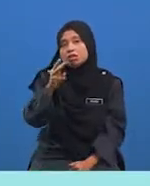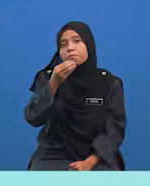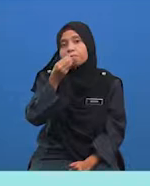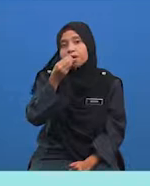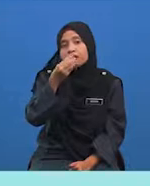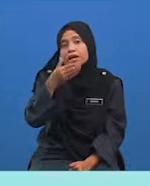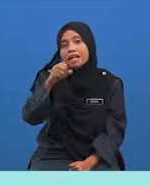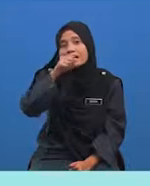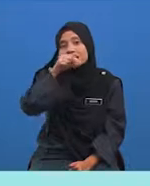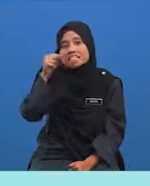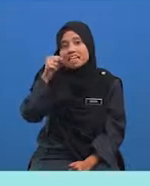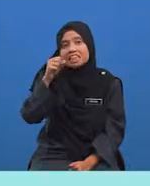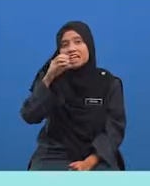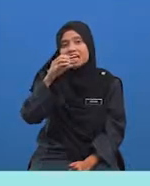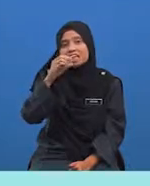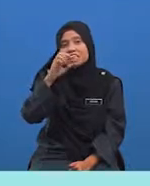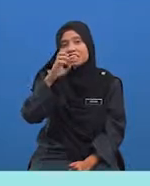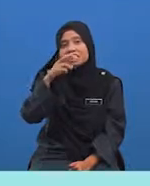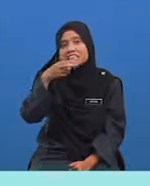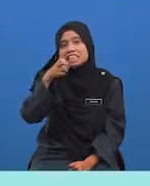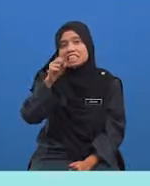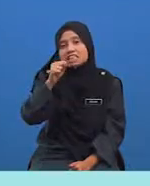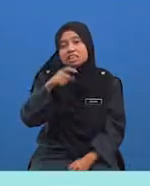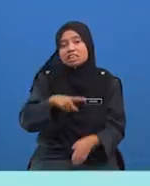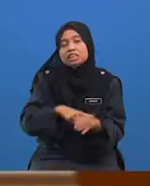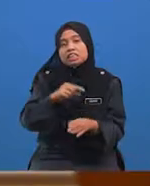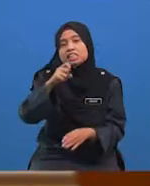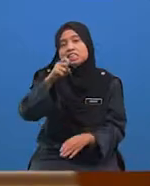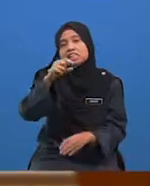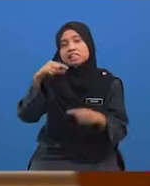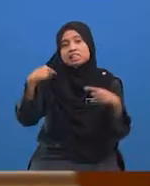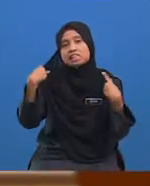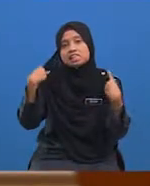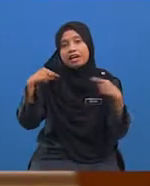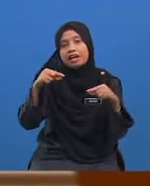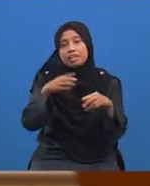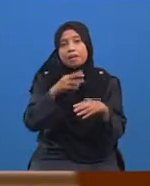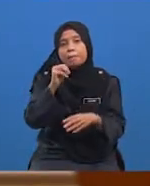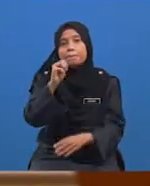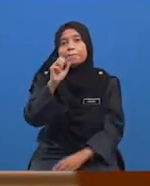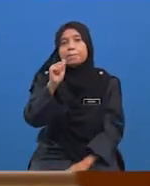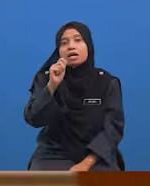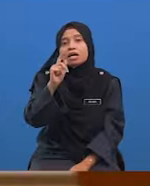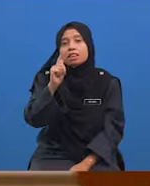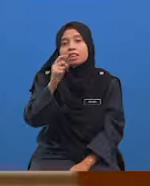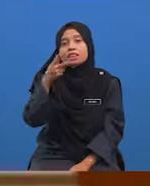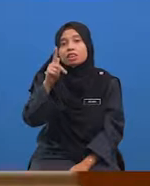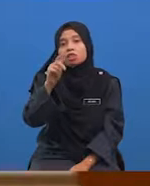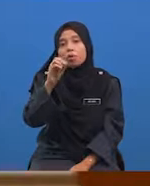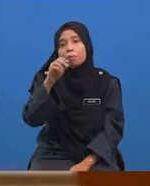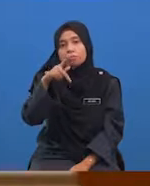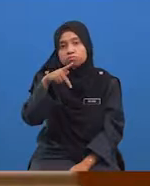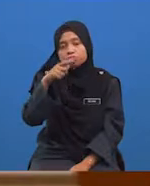sate cheese di gerai Mat Tok. Baiklah, seterusnya cikgu ingin